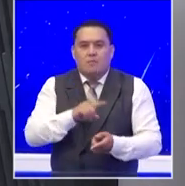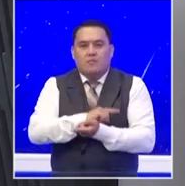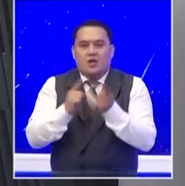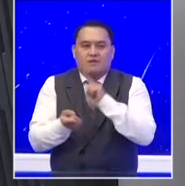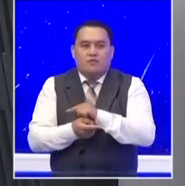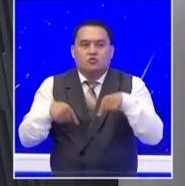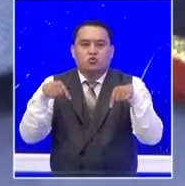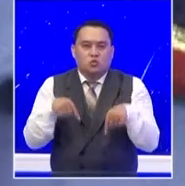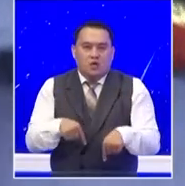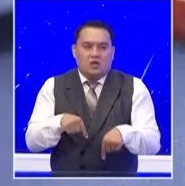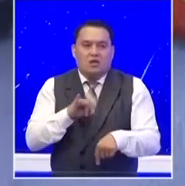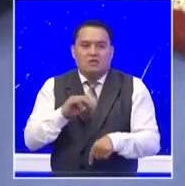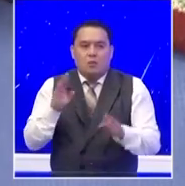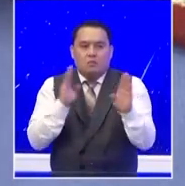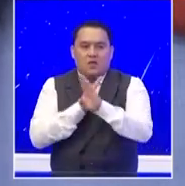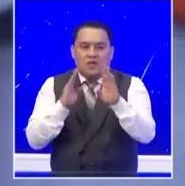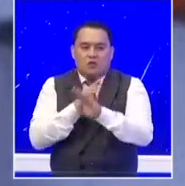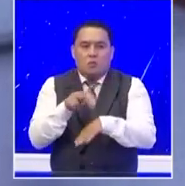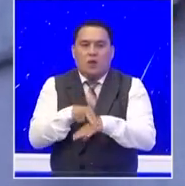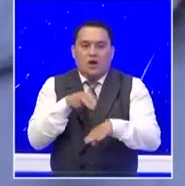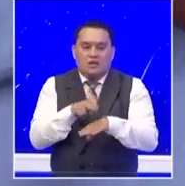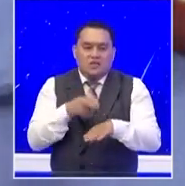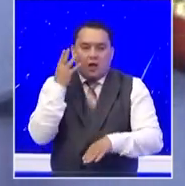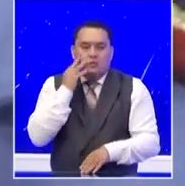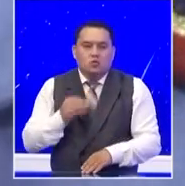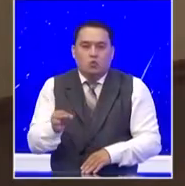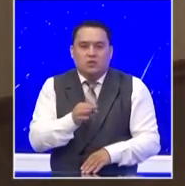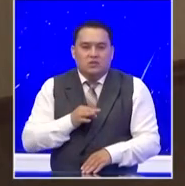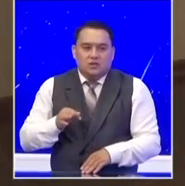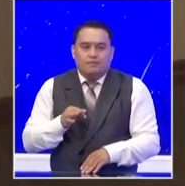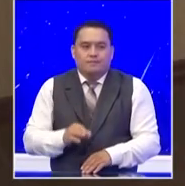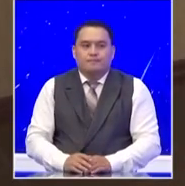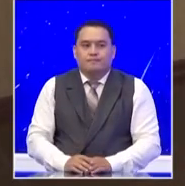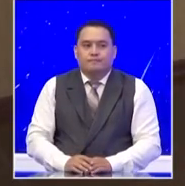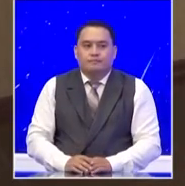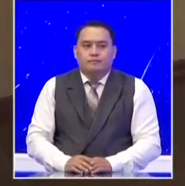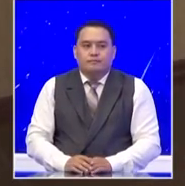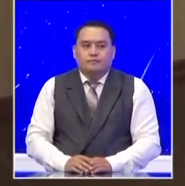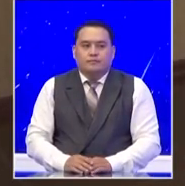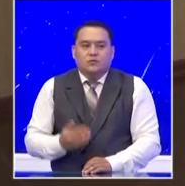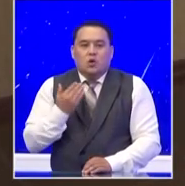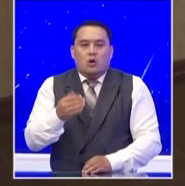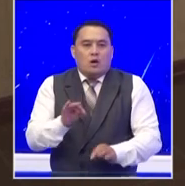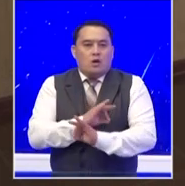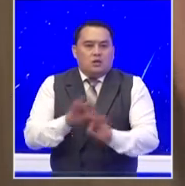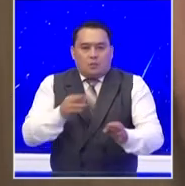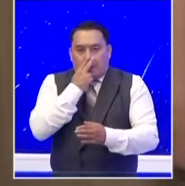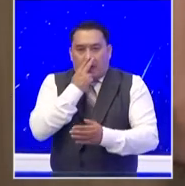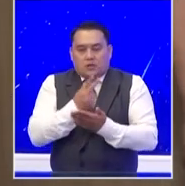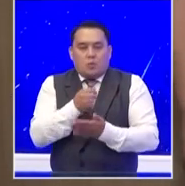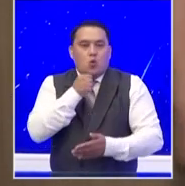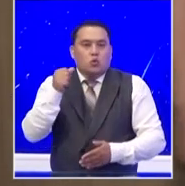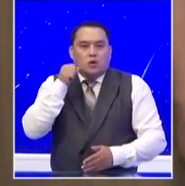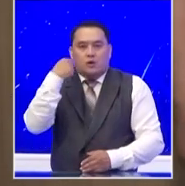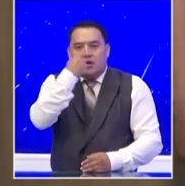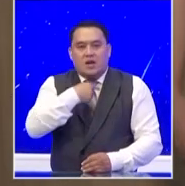перевелся сюда. Инспектором природоохранной полиции Алматинской области. У капитана полиции Баглана Рамжанова отличные показатели. В прошлом году